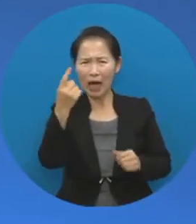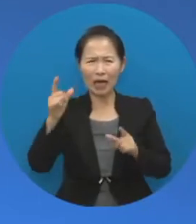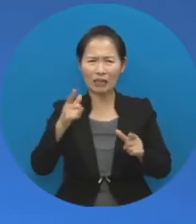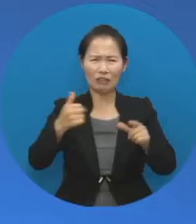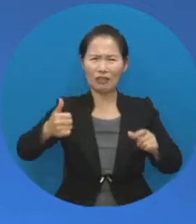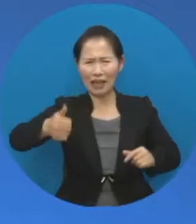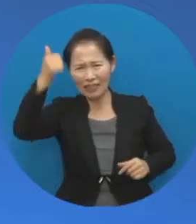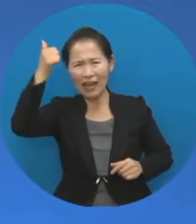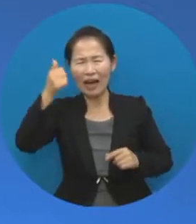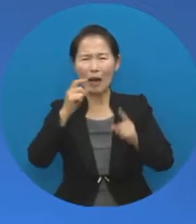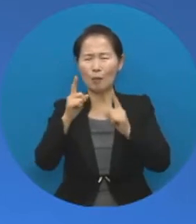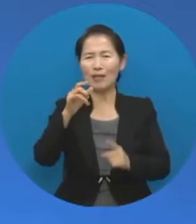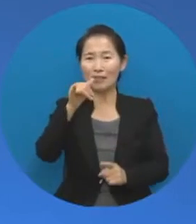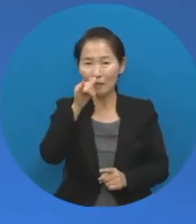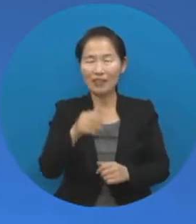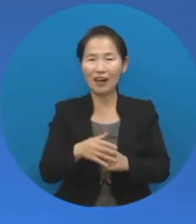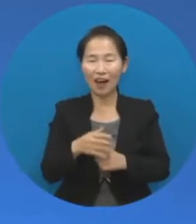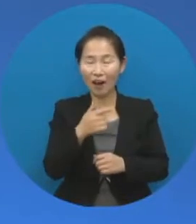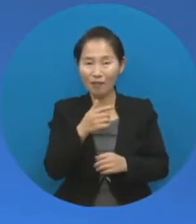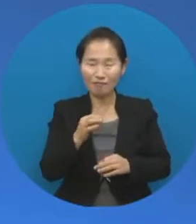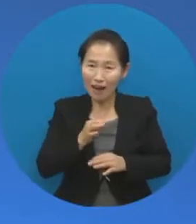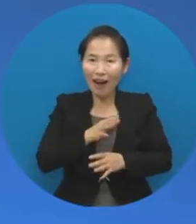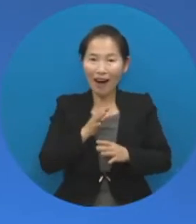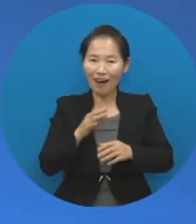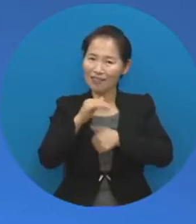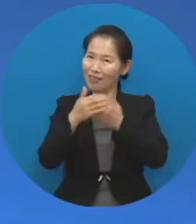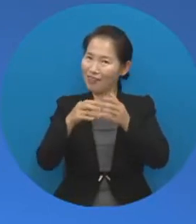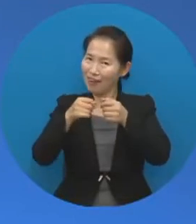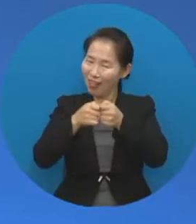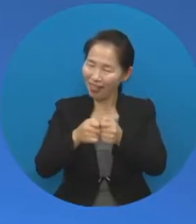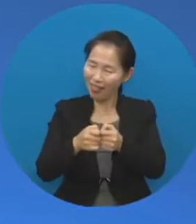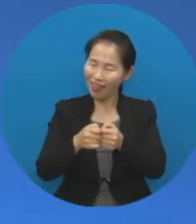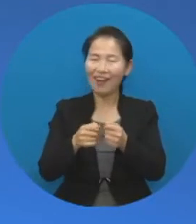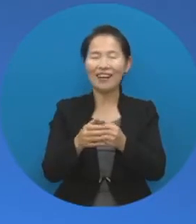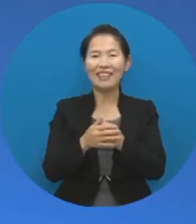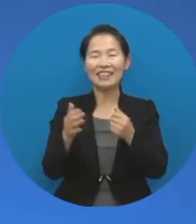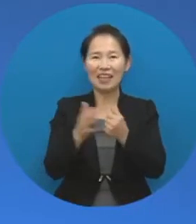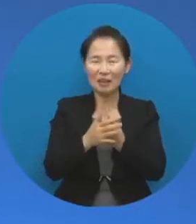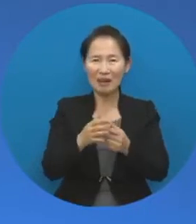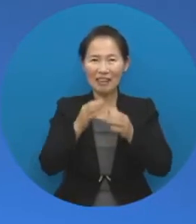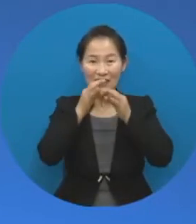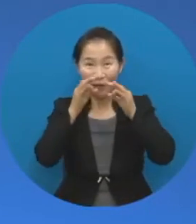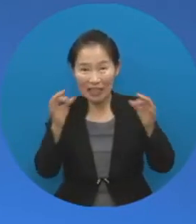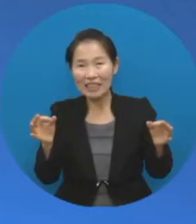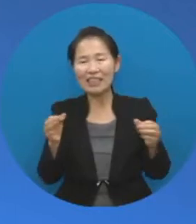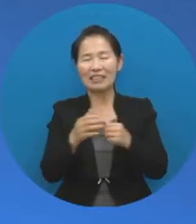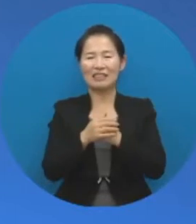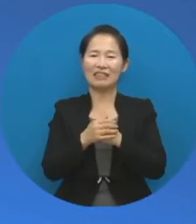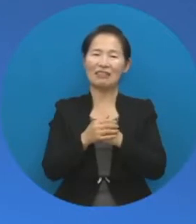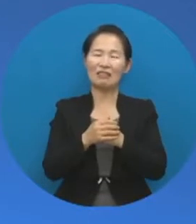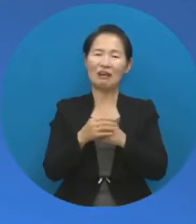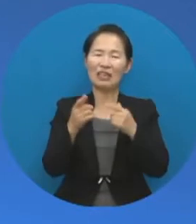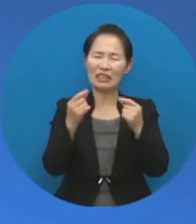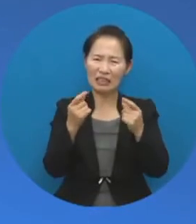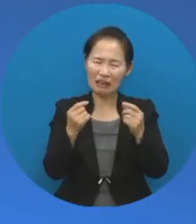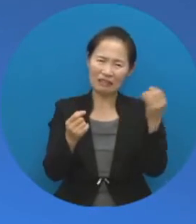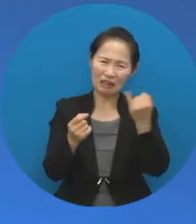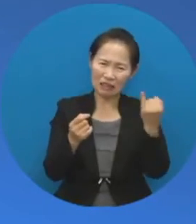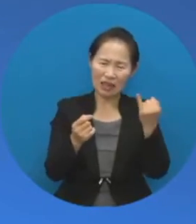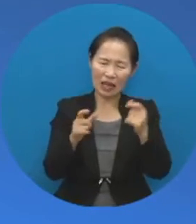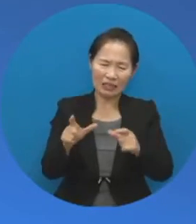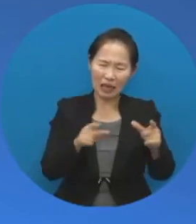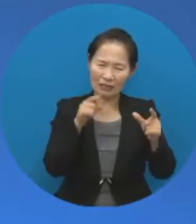그 말씀이 있더라고요. 깜짝 놀랐어요. 그러니까 이 소리 지르고 막 그런 여자와 사는 게 이 남자가